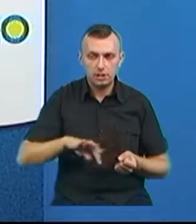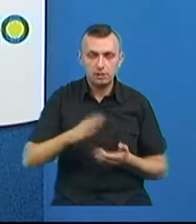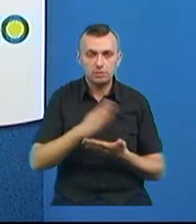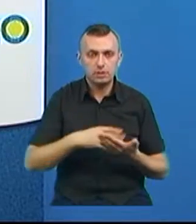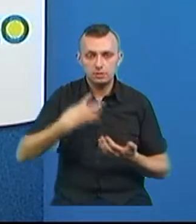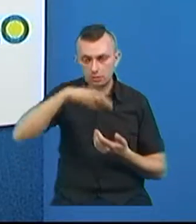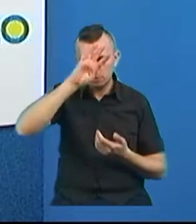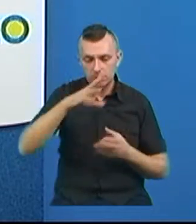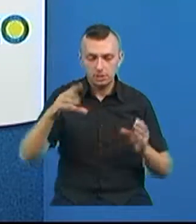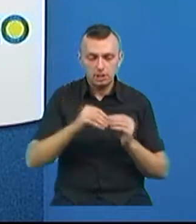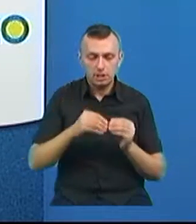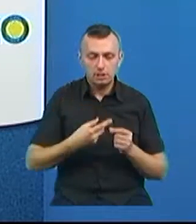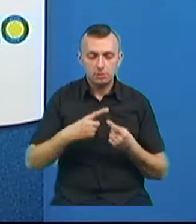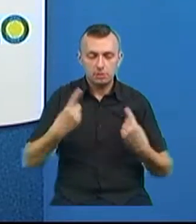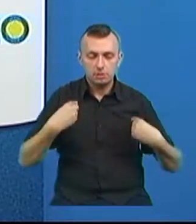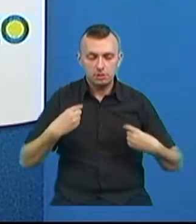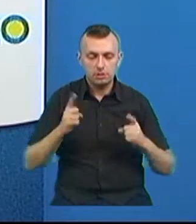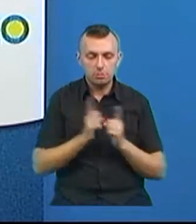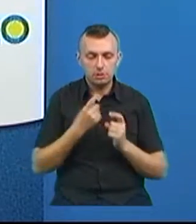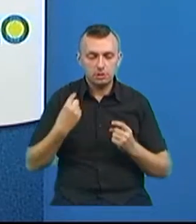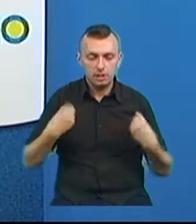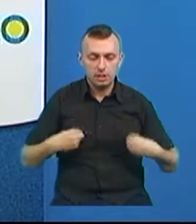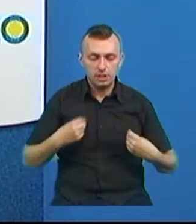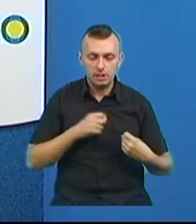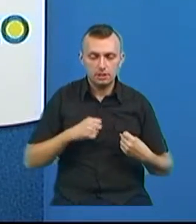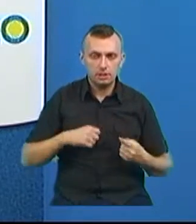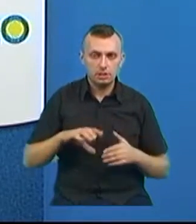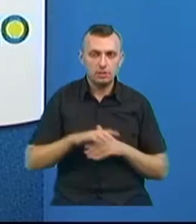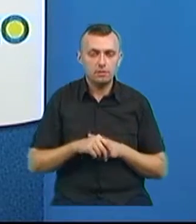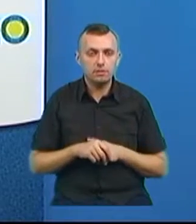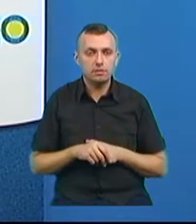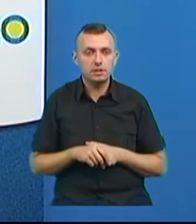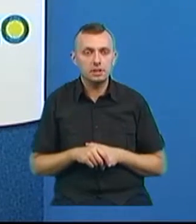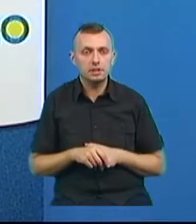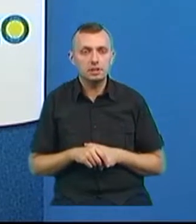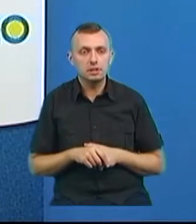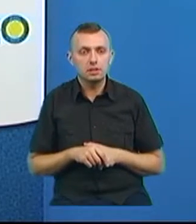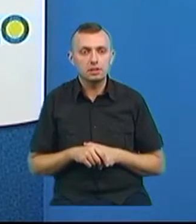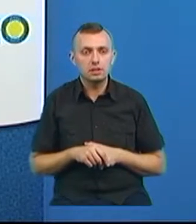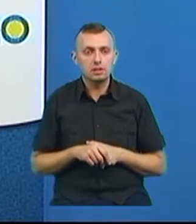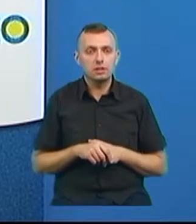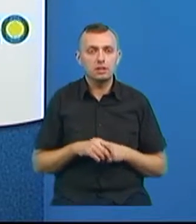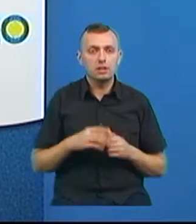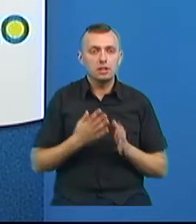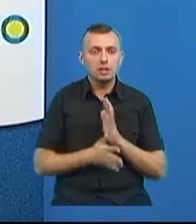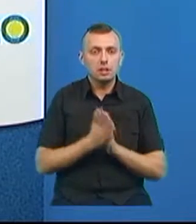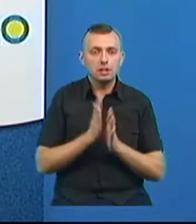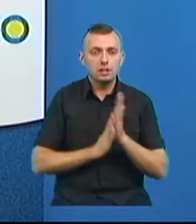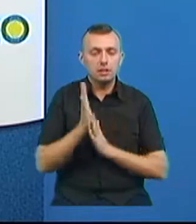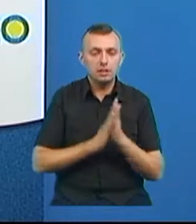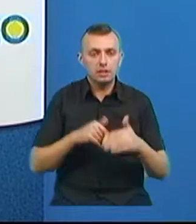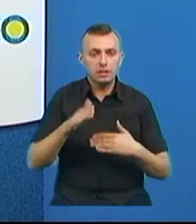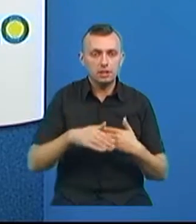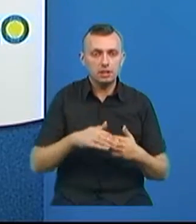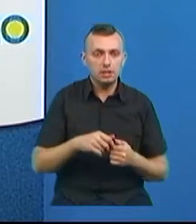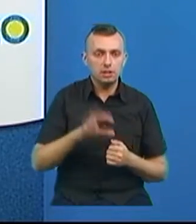Strzelcach ćwiczeniom wydzielonych sił i środków KSRG z terenu województwa łódzkiego z zakresu walki z pożarami,